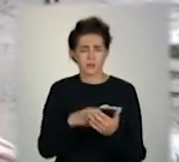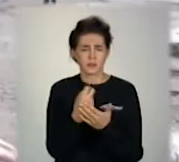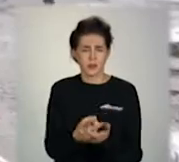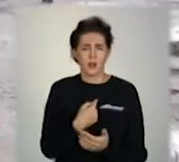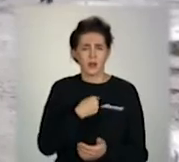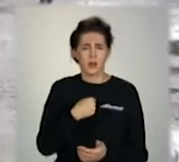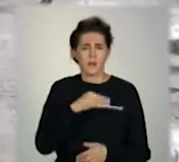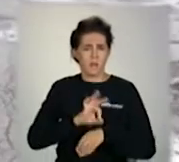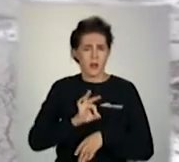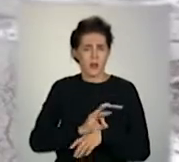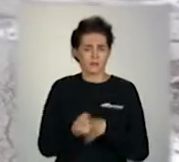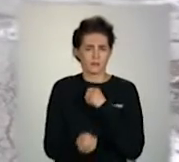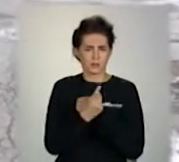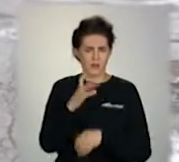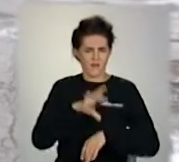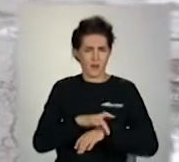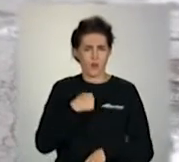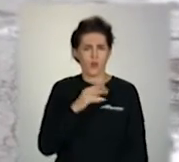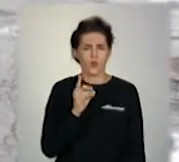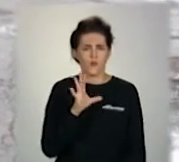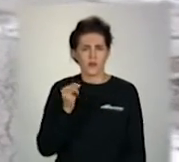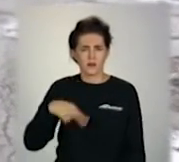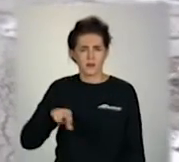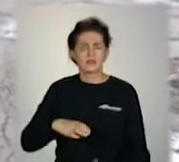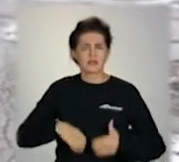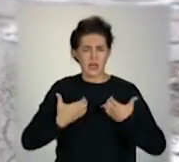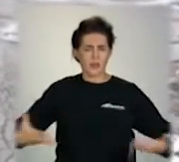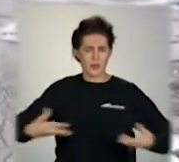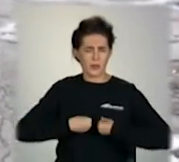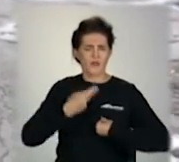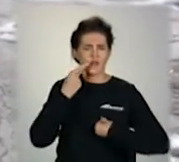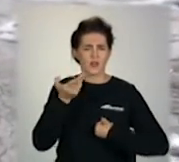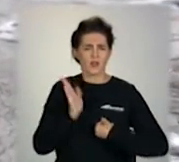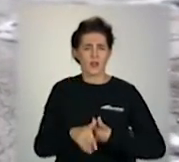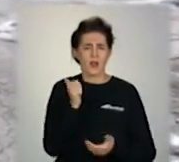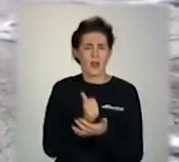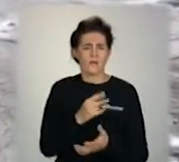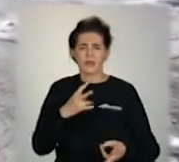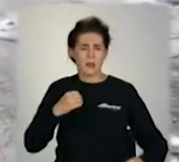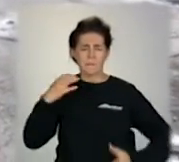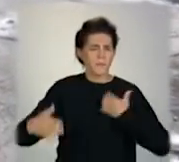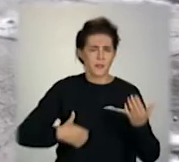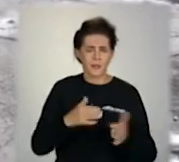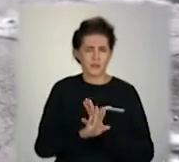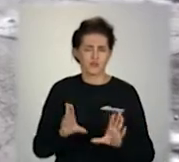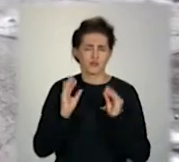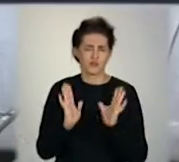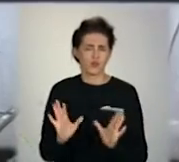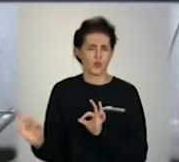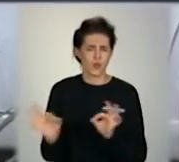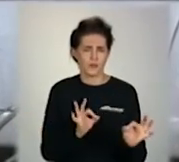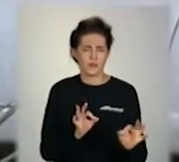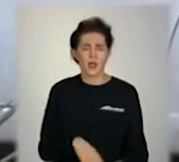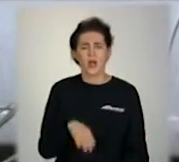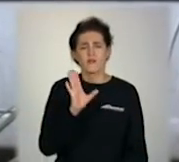не боліла і не болію. Я думаю, страх впливає завжди. Головне не панікувати, і все буде нормально.